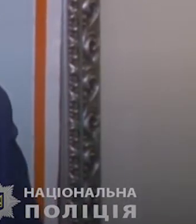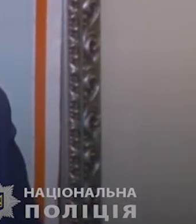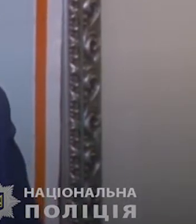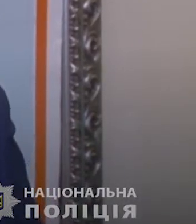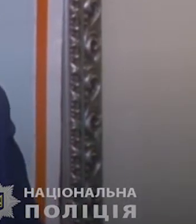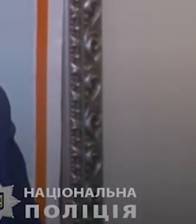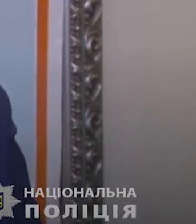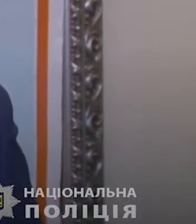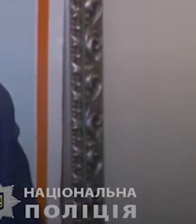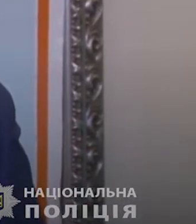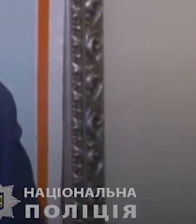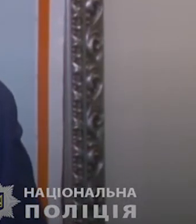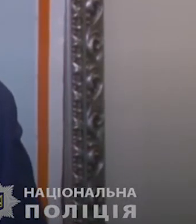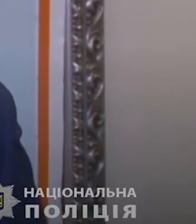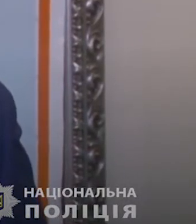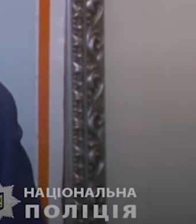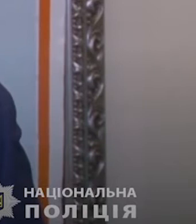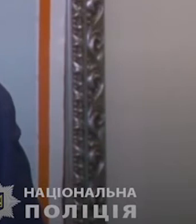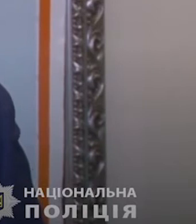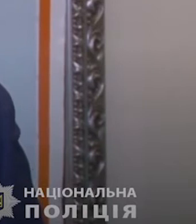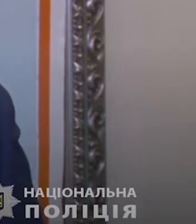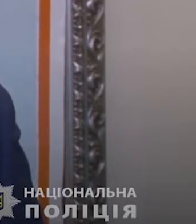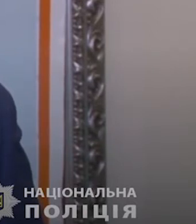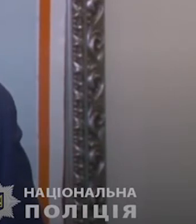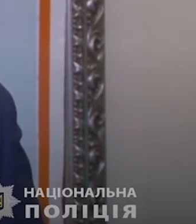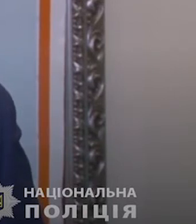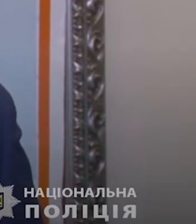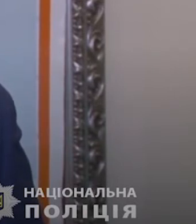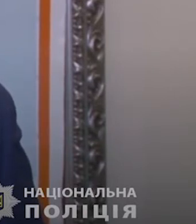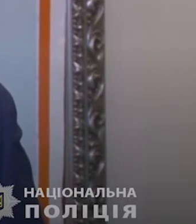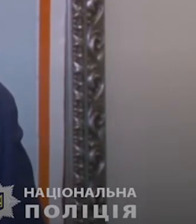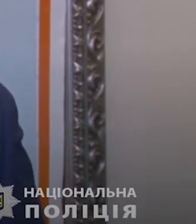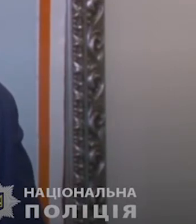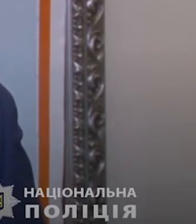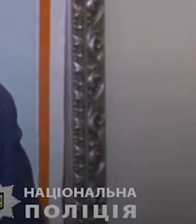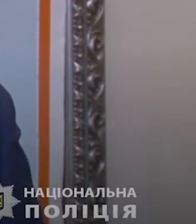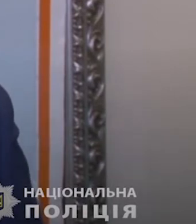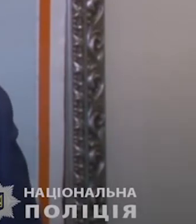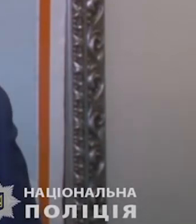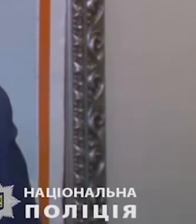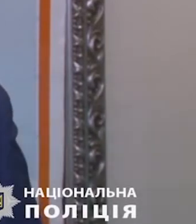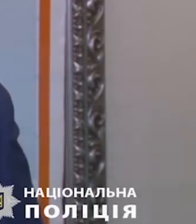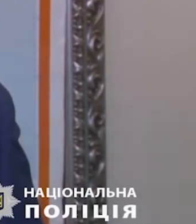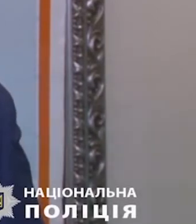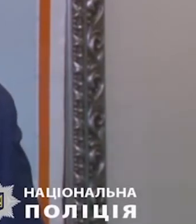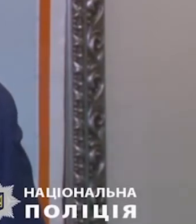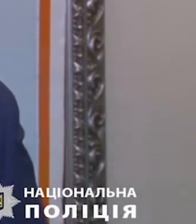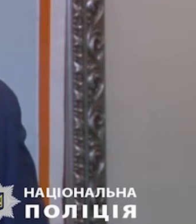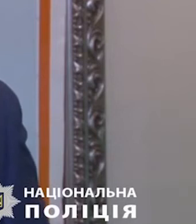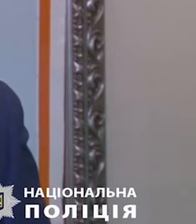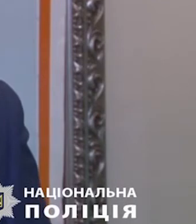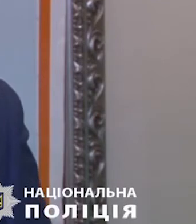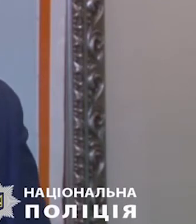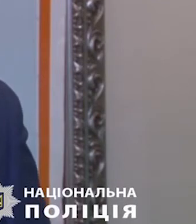провадження. Дії правопорушників кваліфіковані за статтями 194-ю, умисне знищення або пошкодження майна